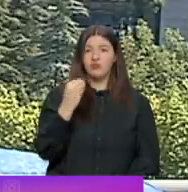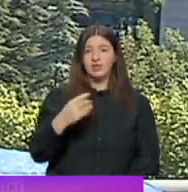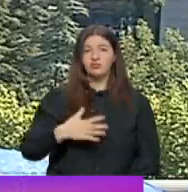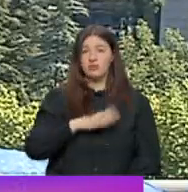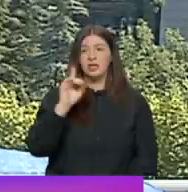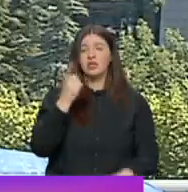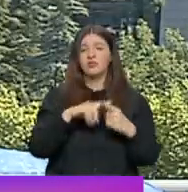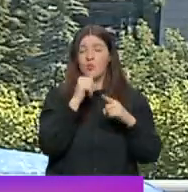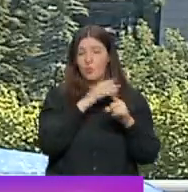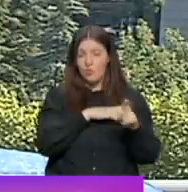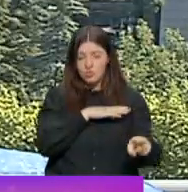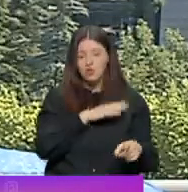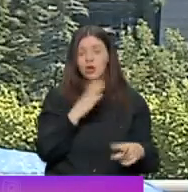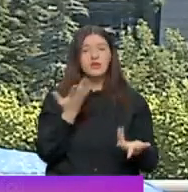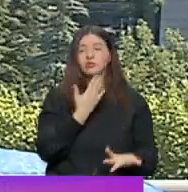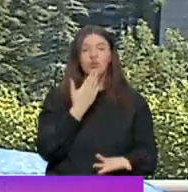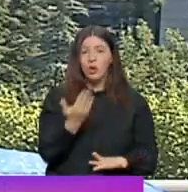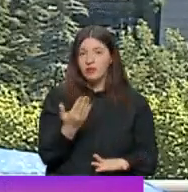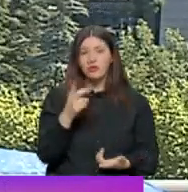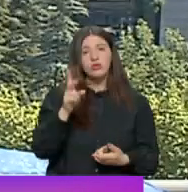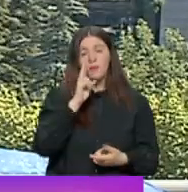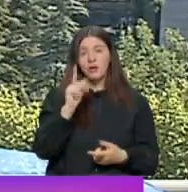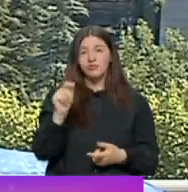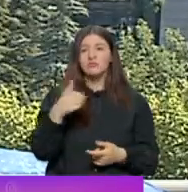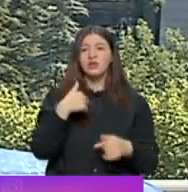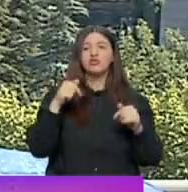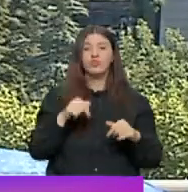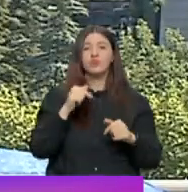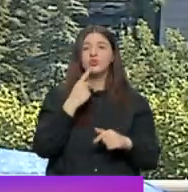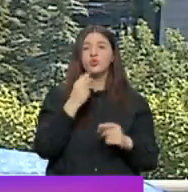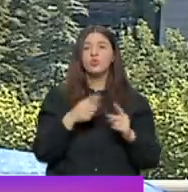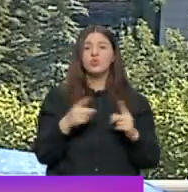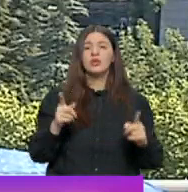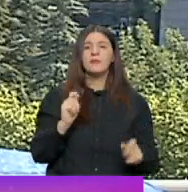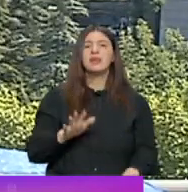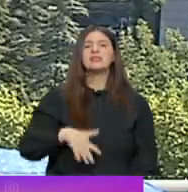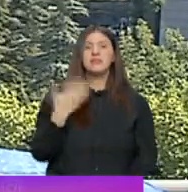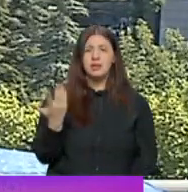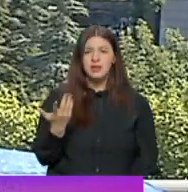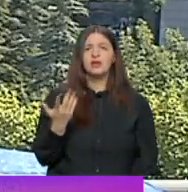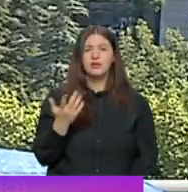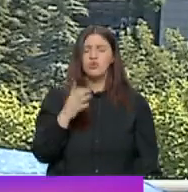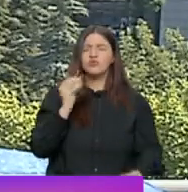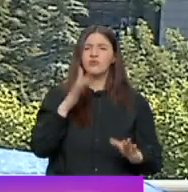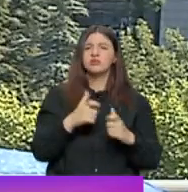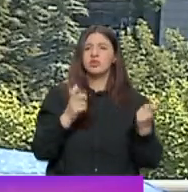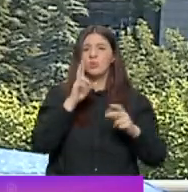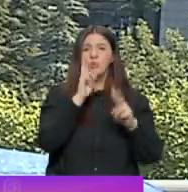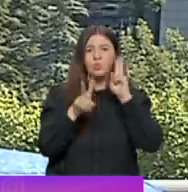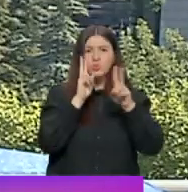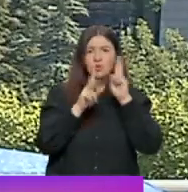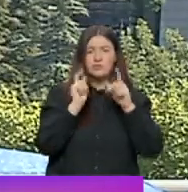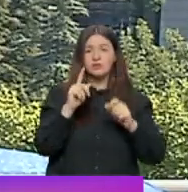CHP lideri Kemal Kılıçdaroğlu. Neler söyledi ona da bakacağız. Ben şimdi sözü çok fazla da uzatmadan aslında pek çok gelişmeye de tanıklık